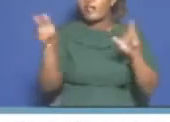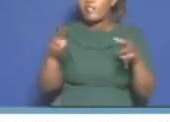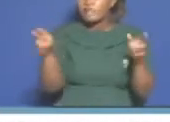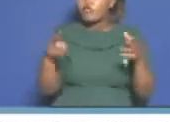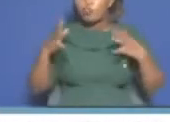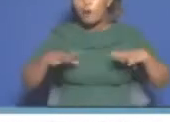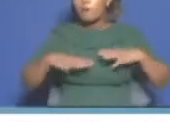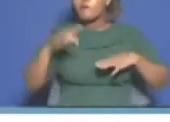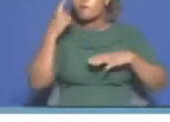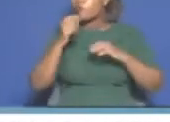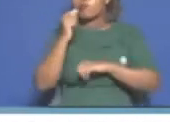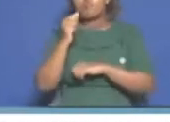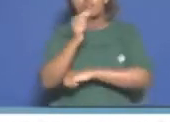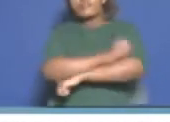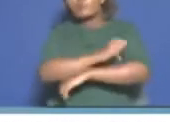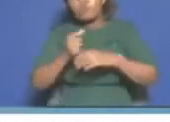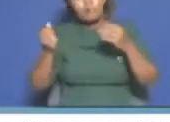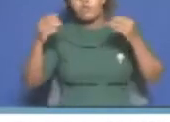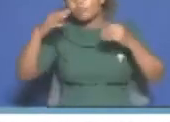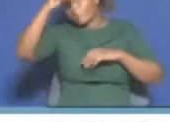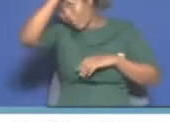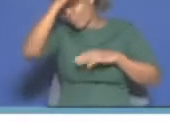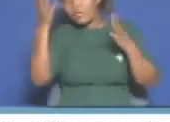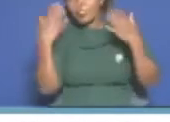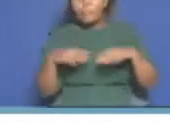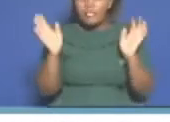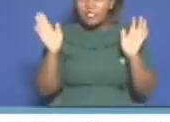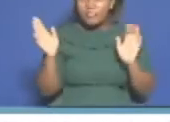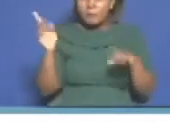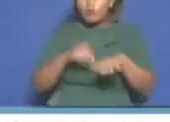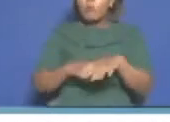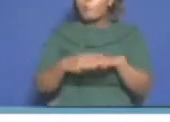wanatoka shuleni wawe ni watu ambao wana ule ujuzi, manake unapotoka